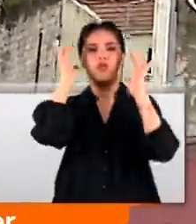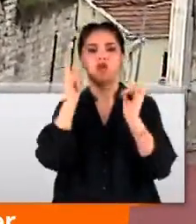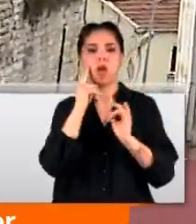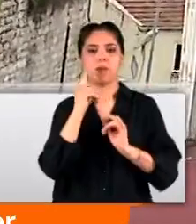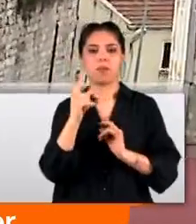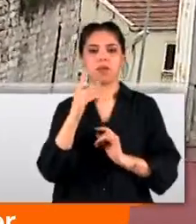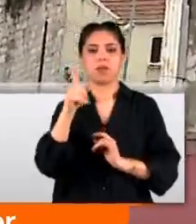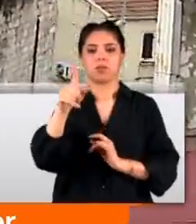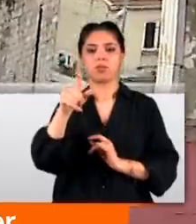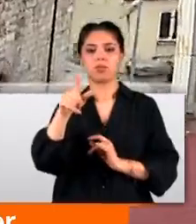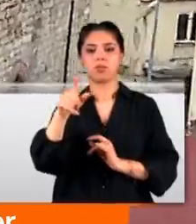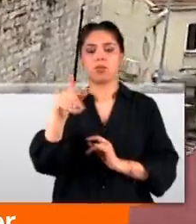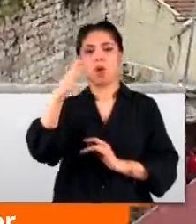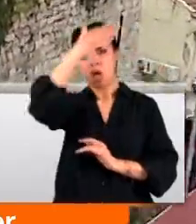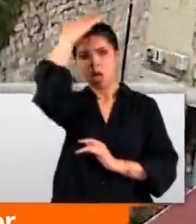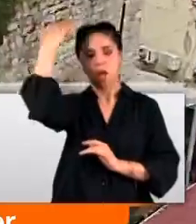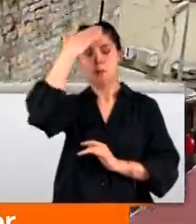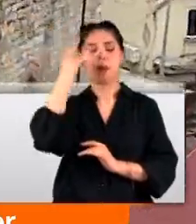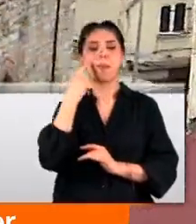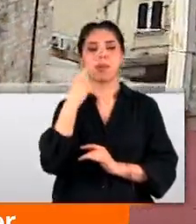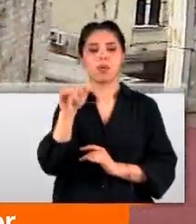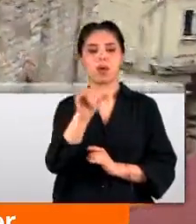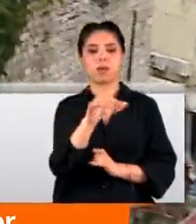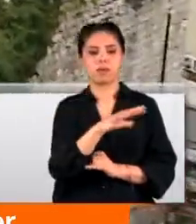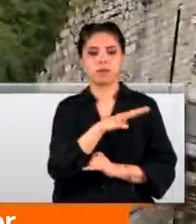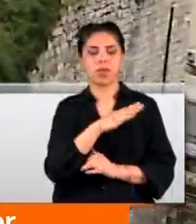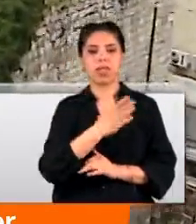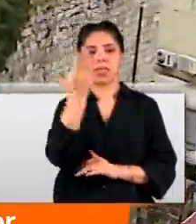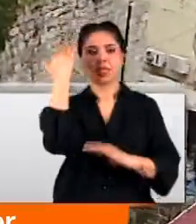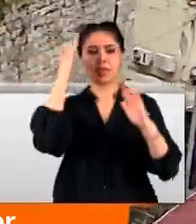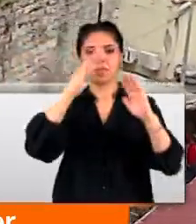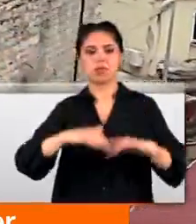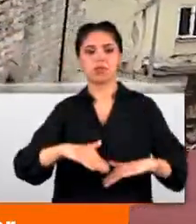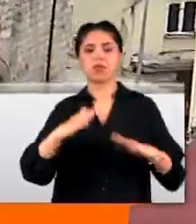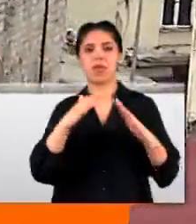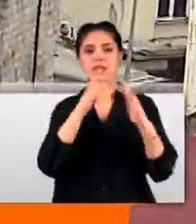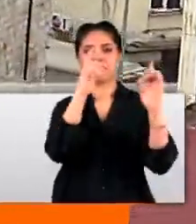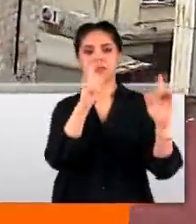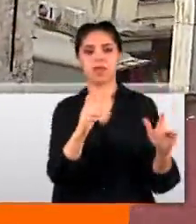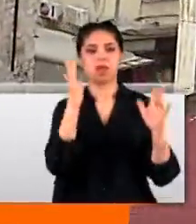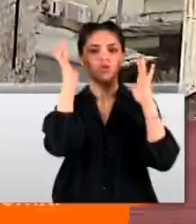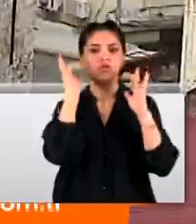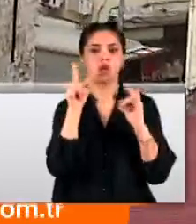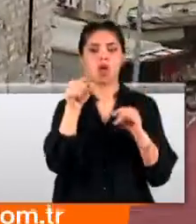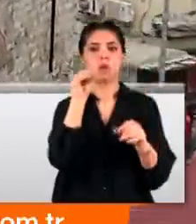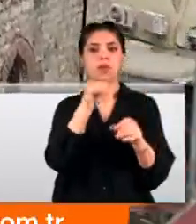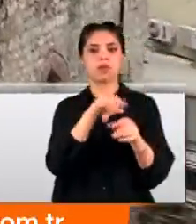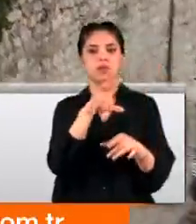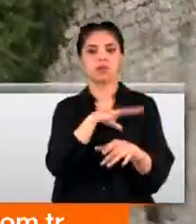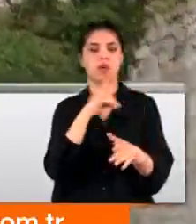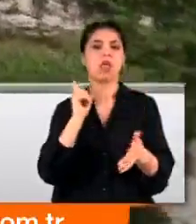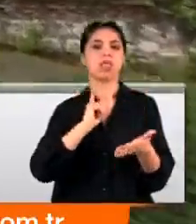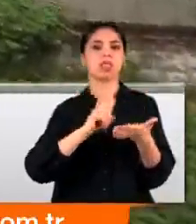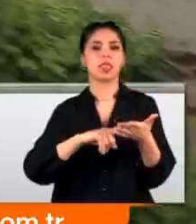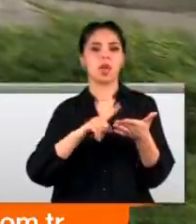gördüğünüz yerse Çardaklı Hamamı. Bu hamam ve daha önce yıkılmış bir konağın alanı bu caminin haziresi içerisinde ve